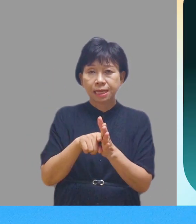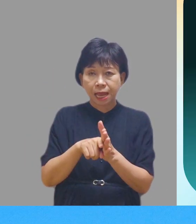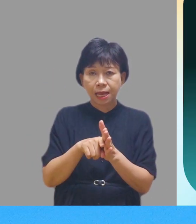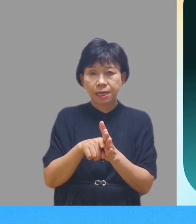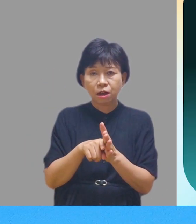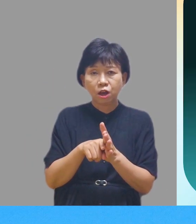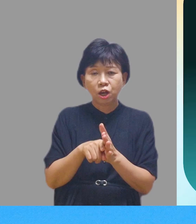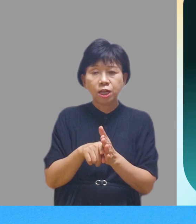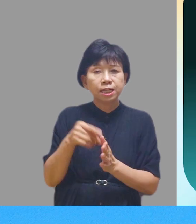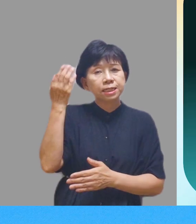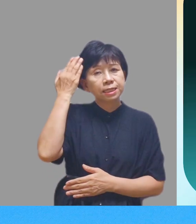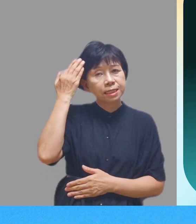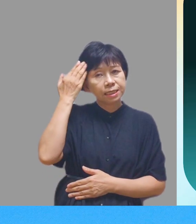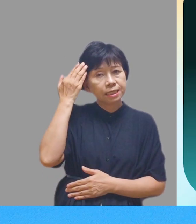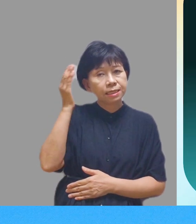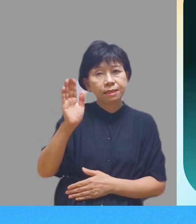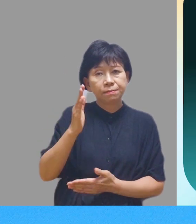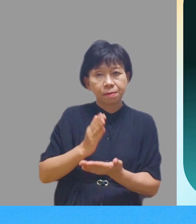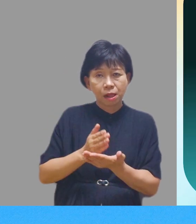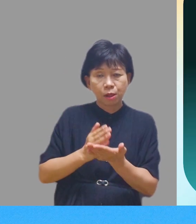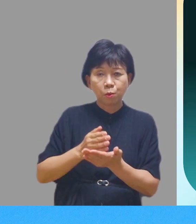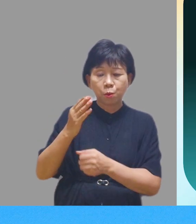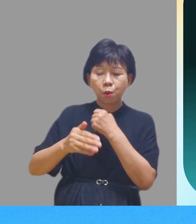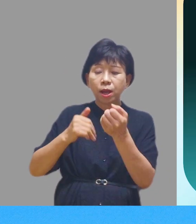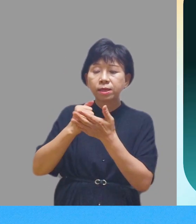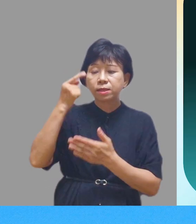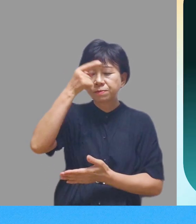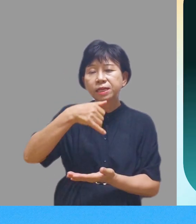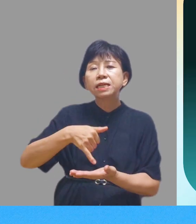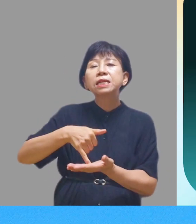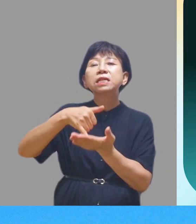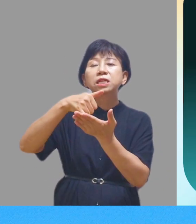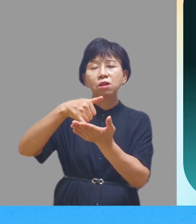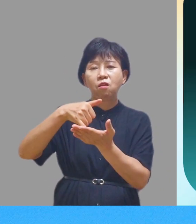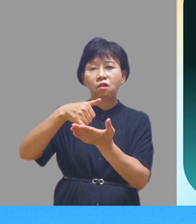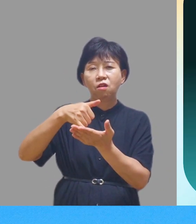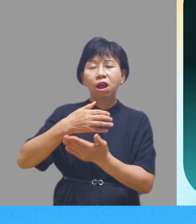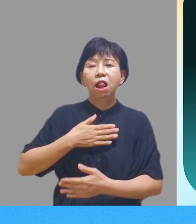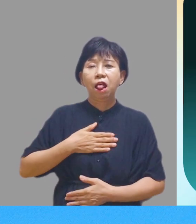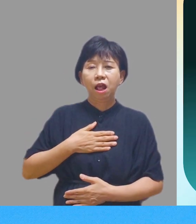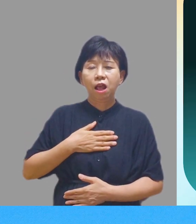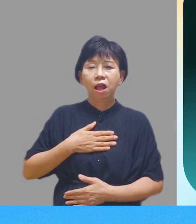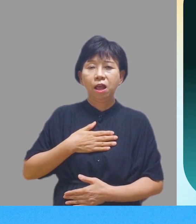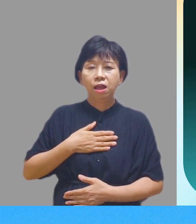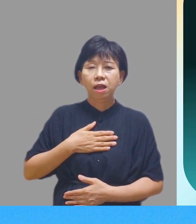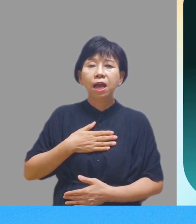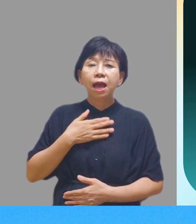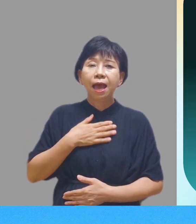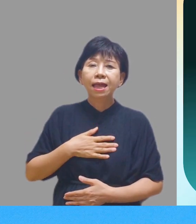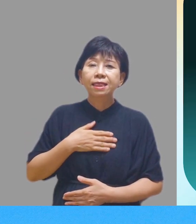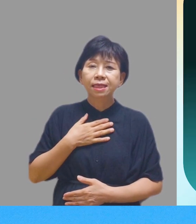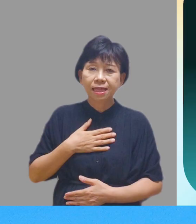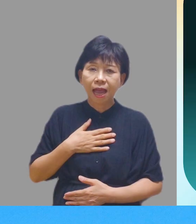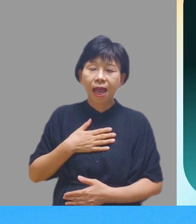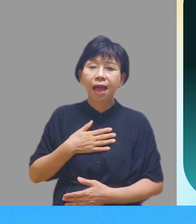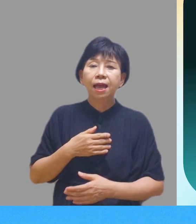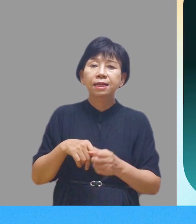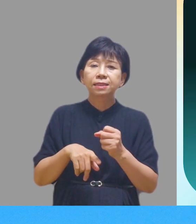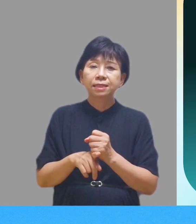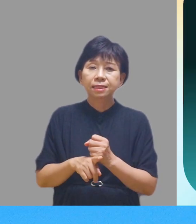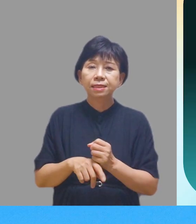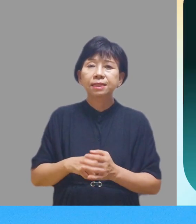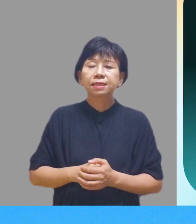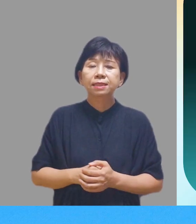아니라 하나님을 인격적으로 깊이 아는 것임을 강조합니다. 여기서 안다라고 하는